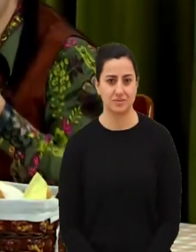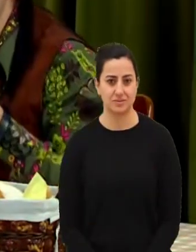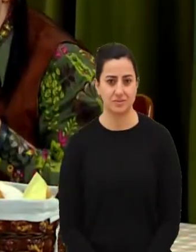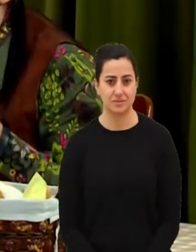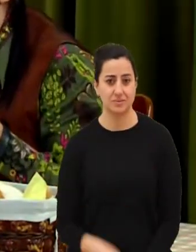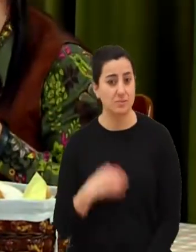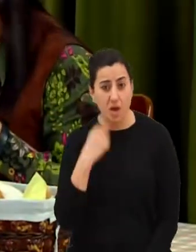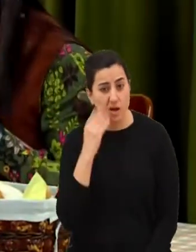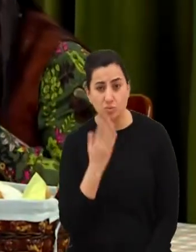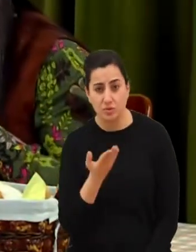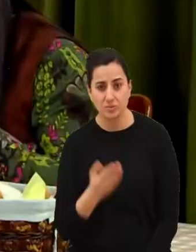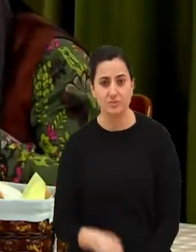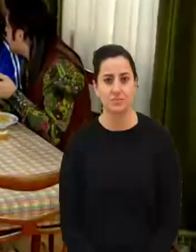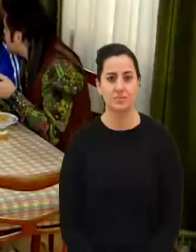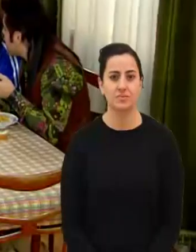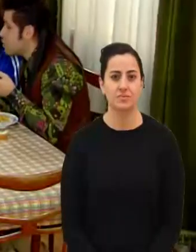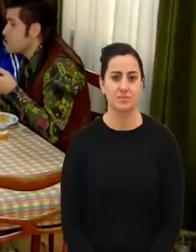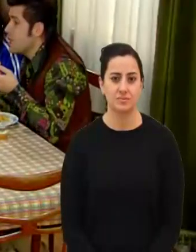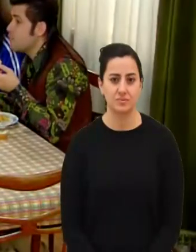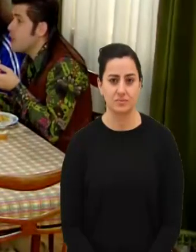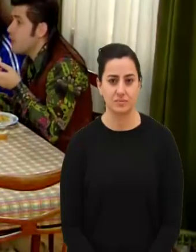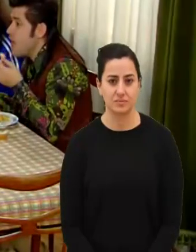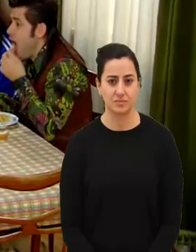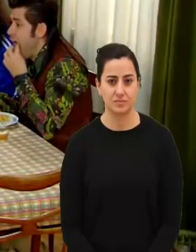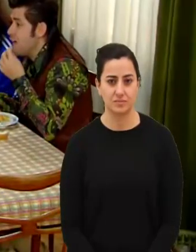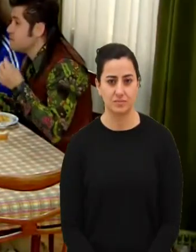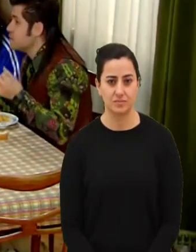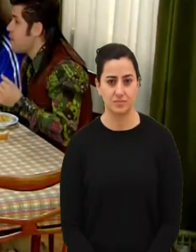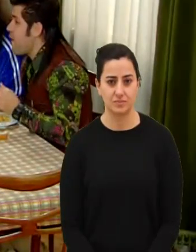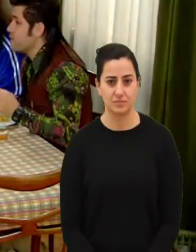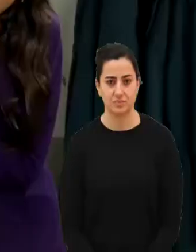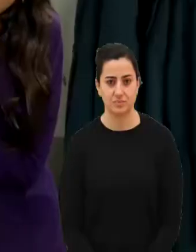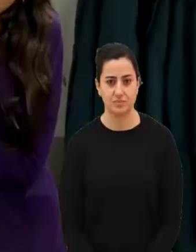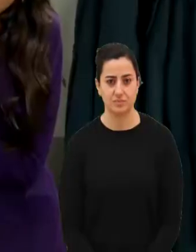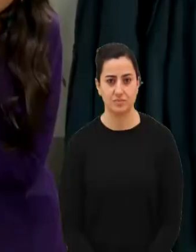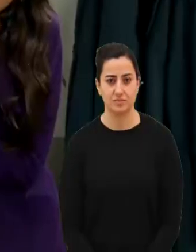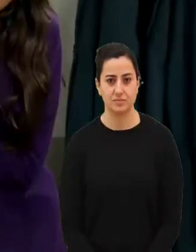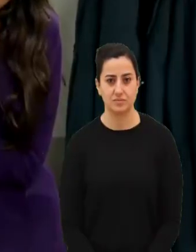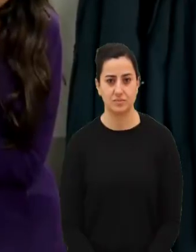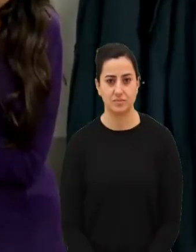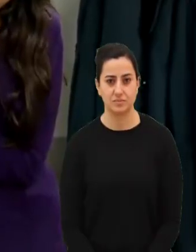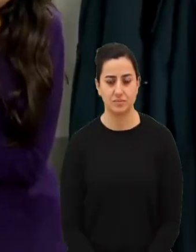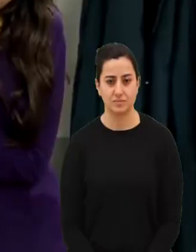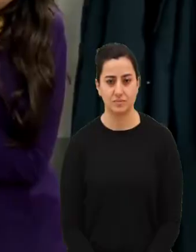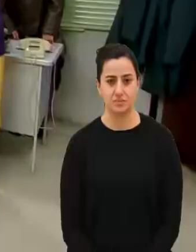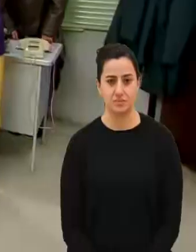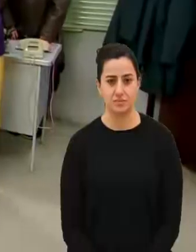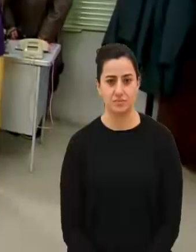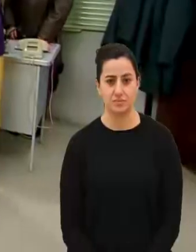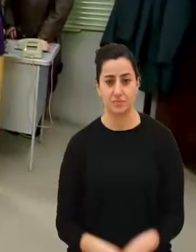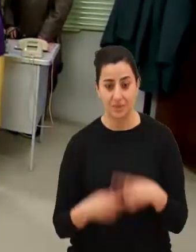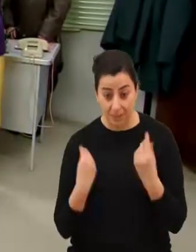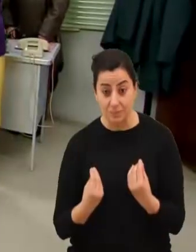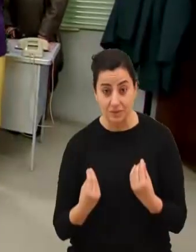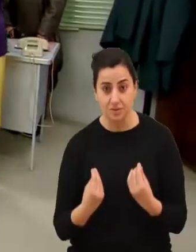Yalnız. Şey çok güzel olmuş. Kaymaçina, kuşluga bu ne ya? Afiyet olsun. Mesut ayılmış. İyi